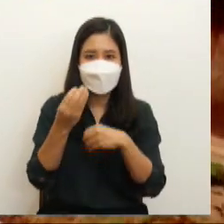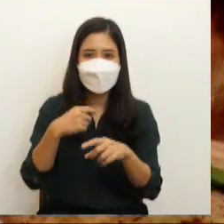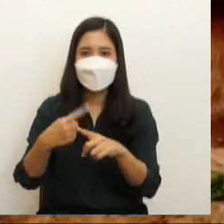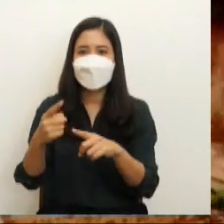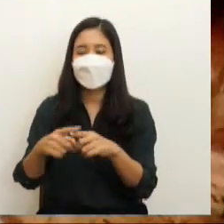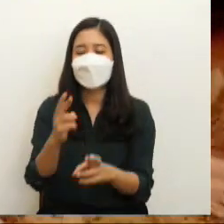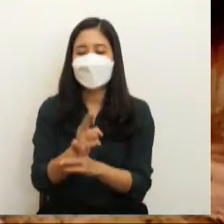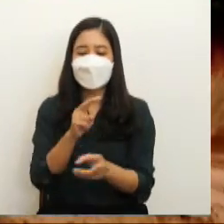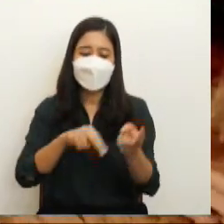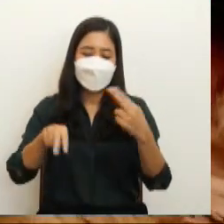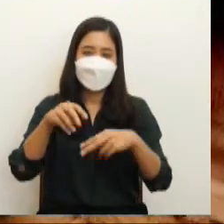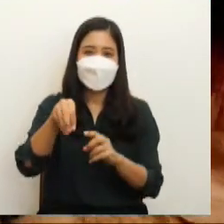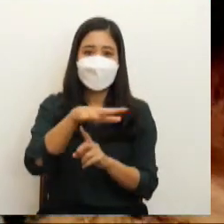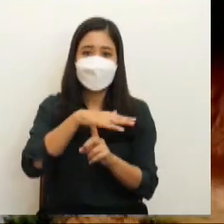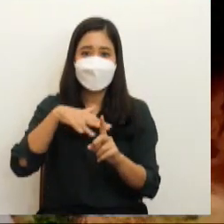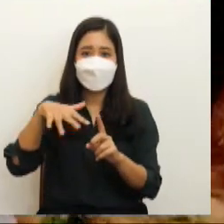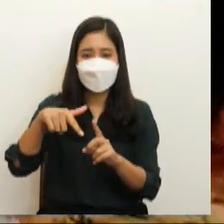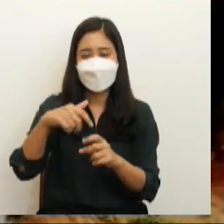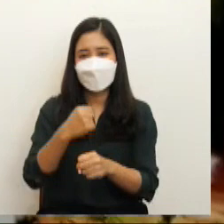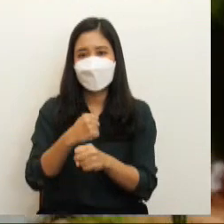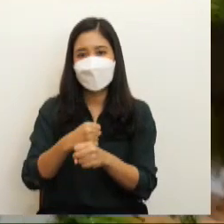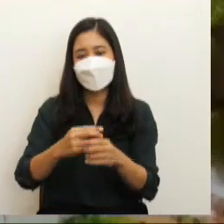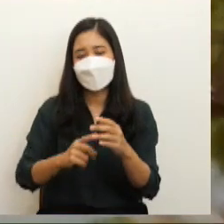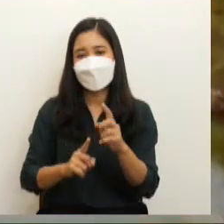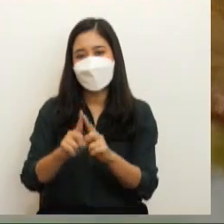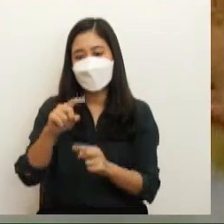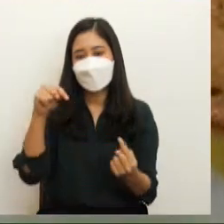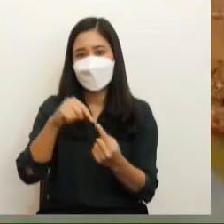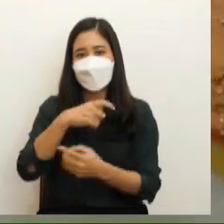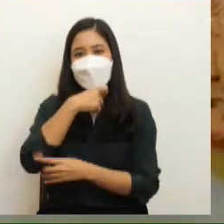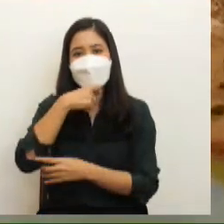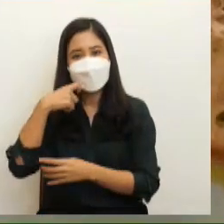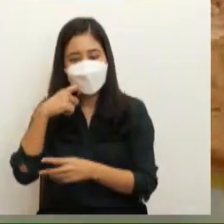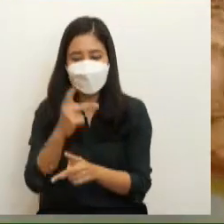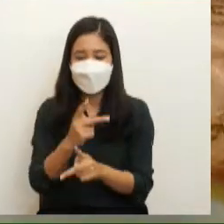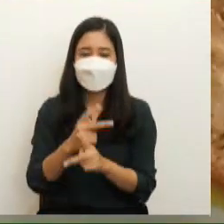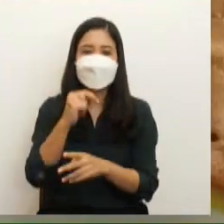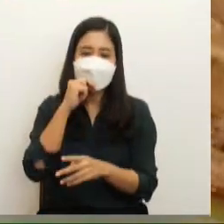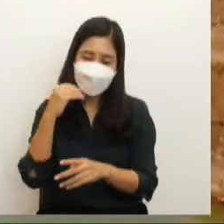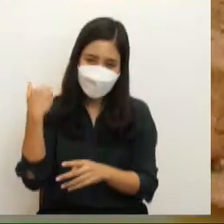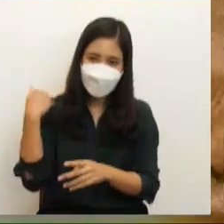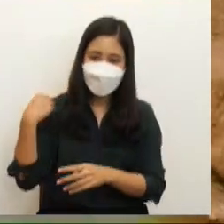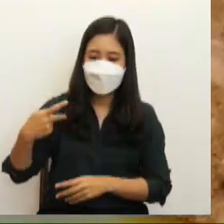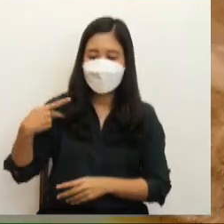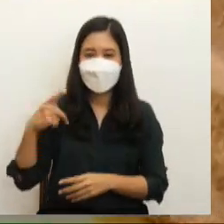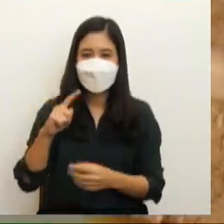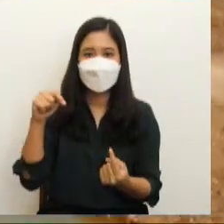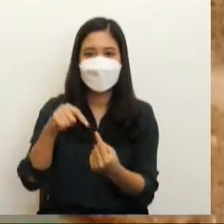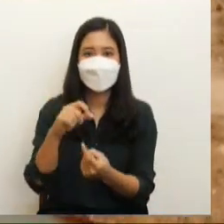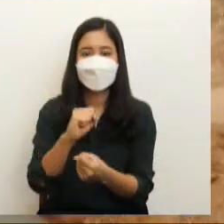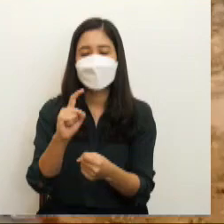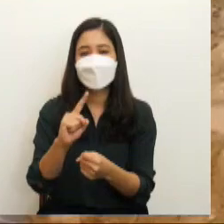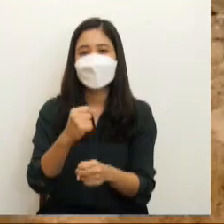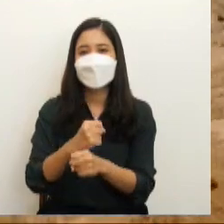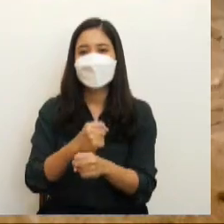นิเวศและปลูกพืชที่ใช้น้ำน้อยในช่วงฤดูแล้งอีกทั้งยังมีประโยชน์ในด้านการปศุสัตว์การประม